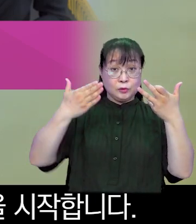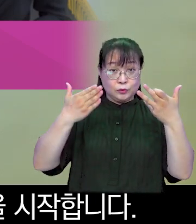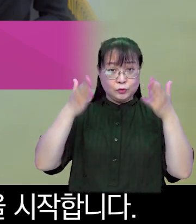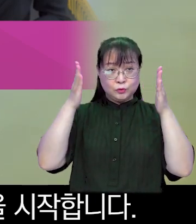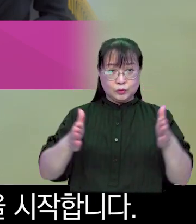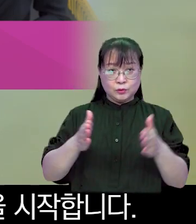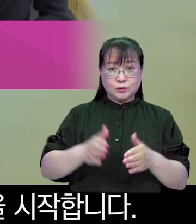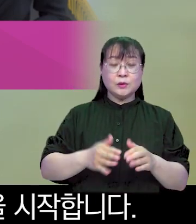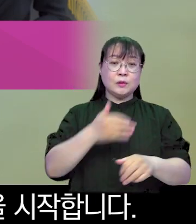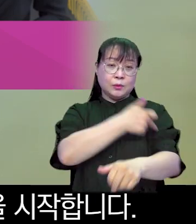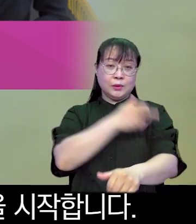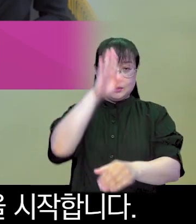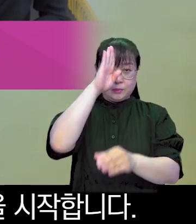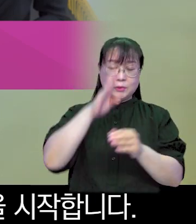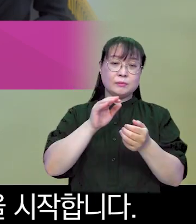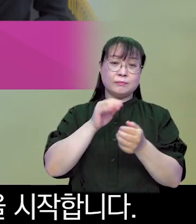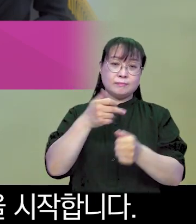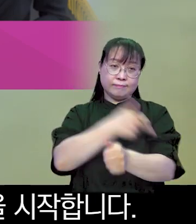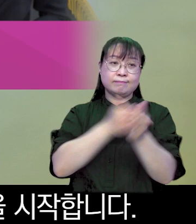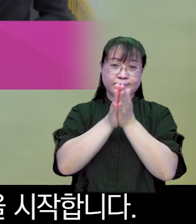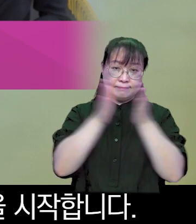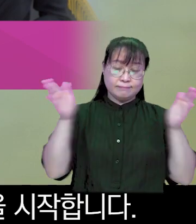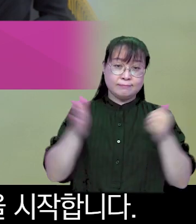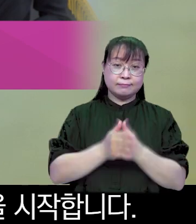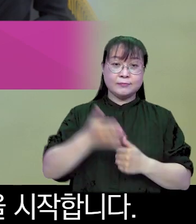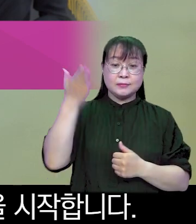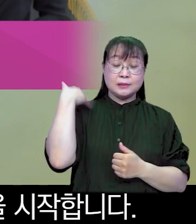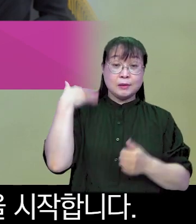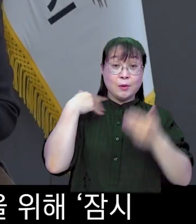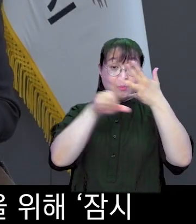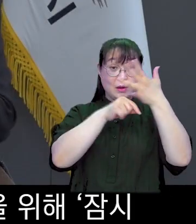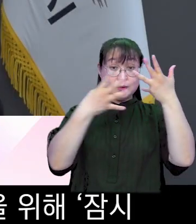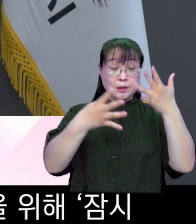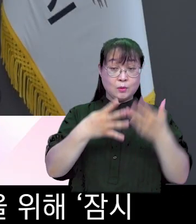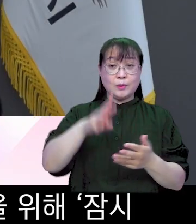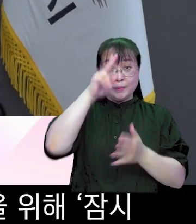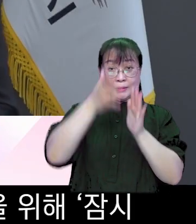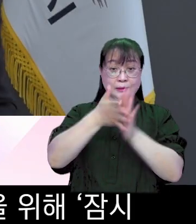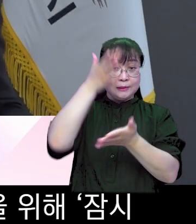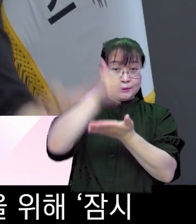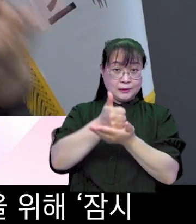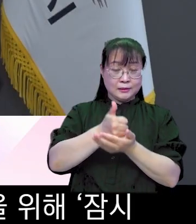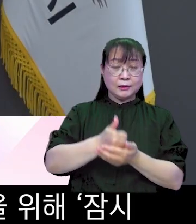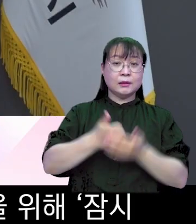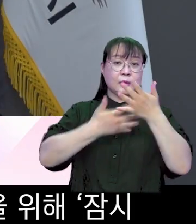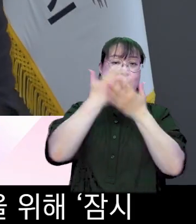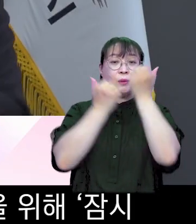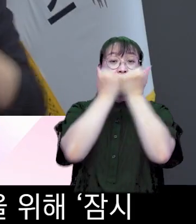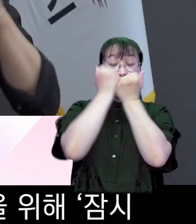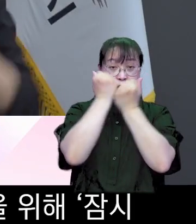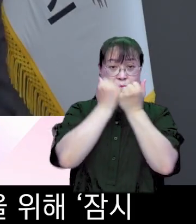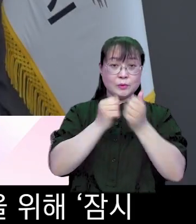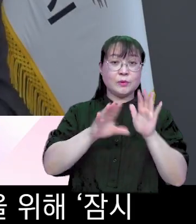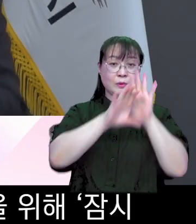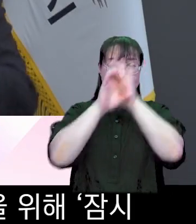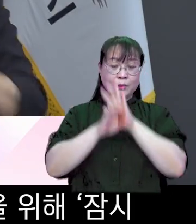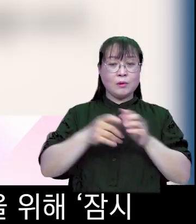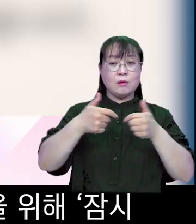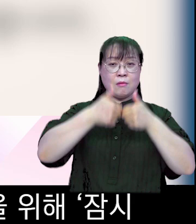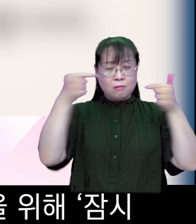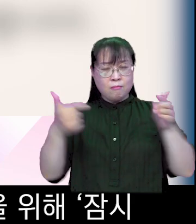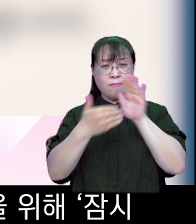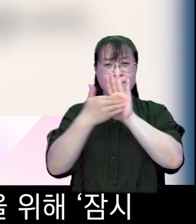18세에서 49세 대상 코로나19 예방 접종을 시작합니다. 지난 4일 박상론 천안시장은 영상 브리핑을